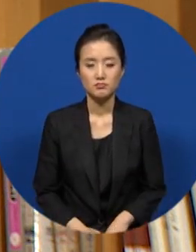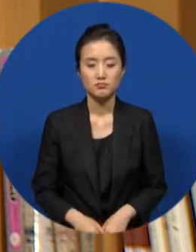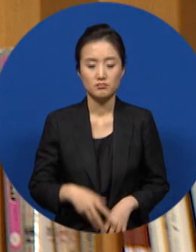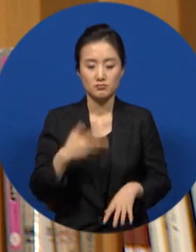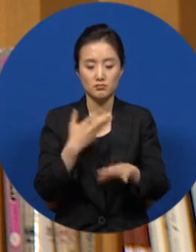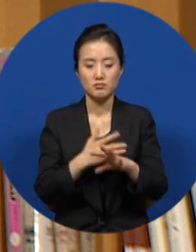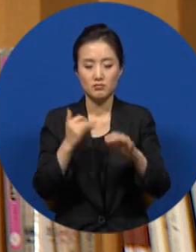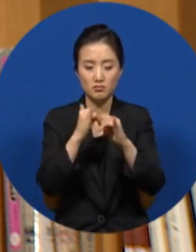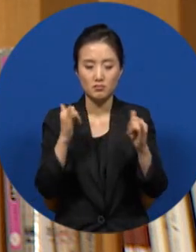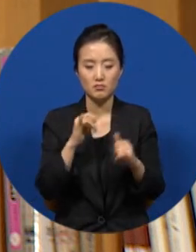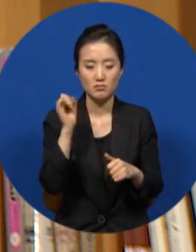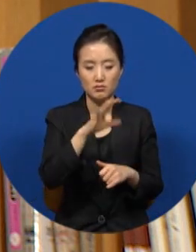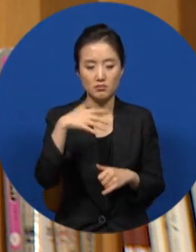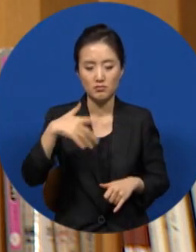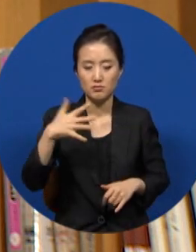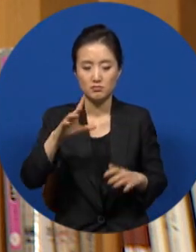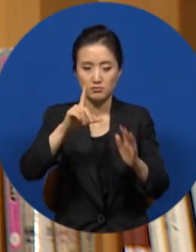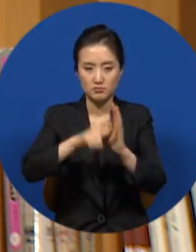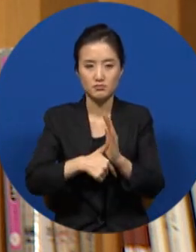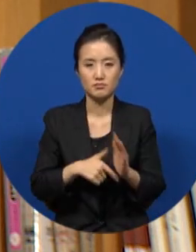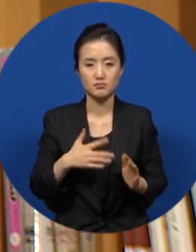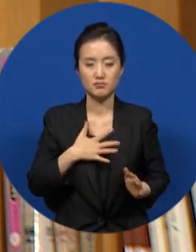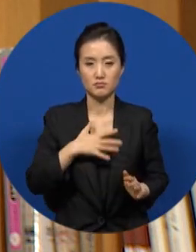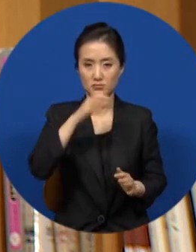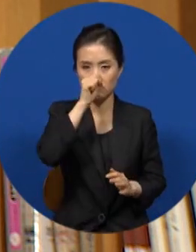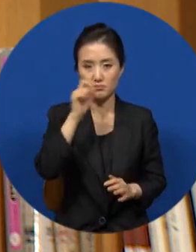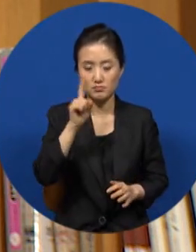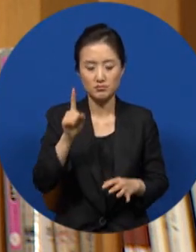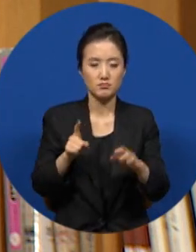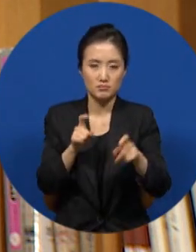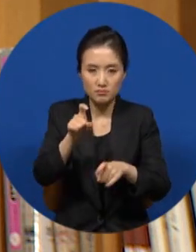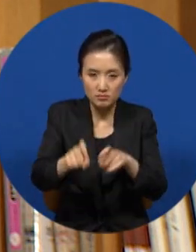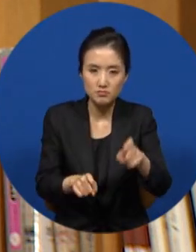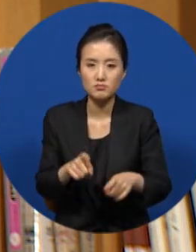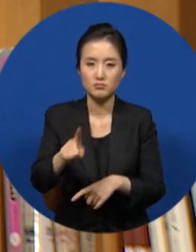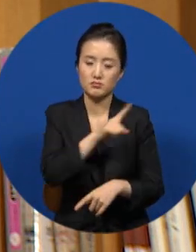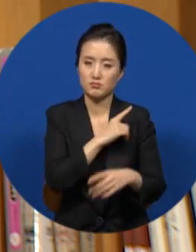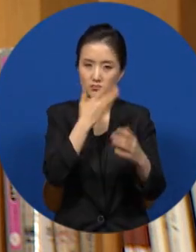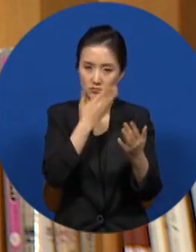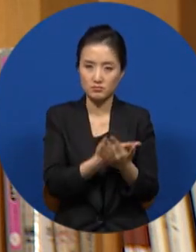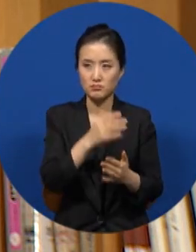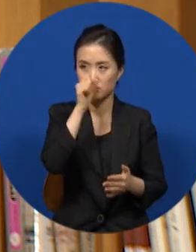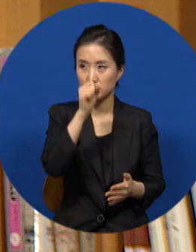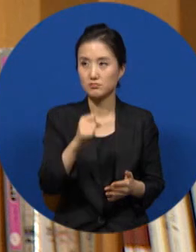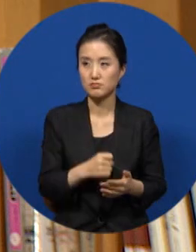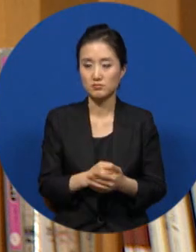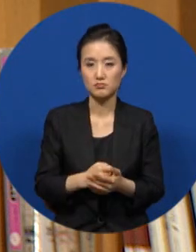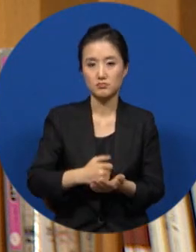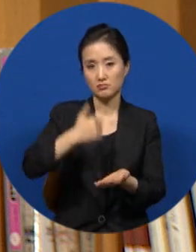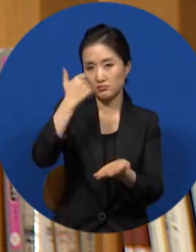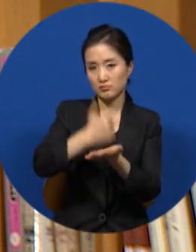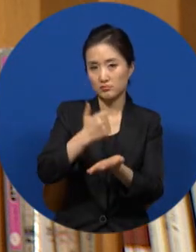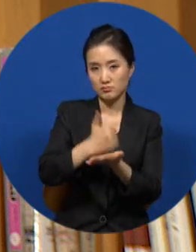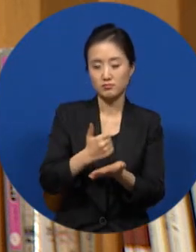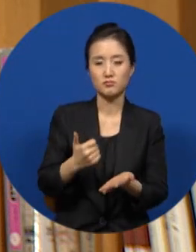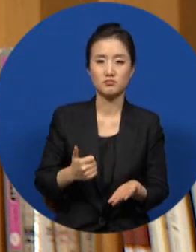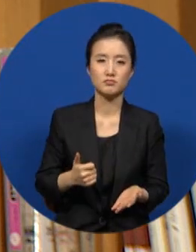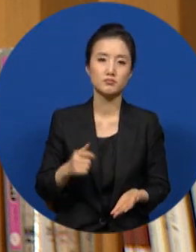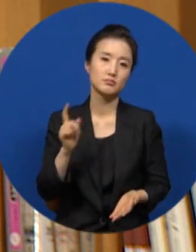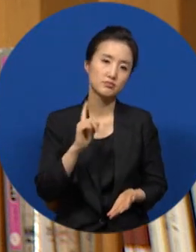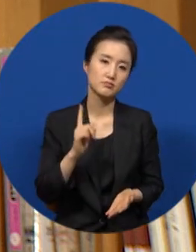남안볼때 칭찬해 주는 게 가장 기본적으로 선을 행하는 길이에요. 그리고 칭찬해 주지 않습니까? 예를 들어서